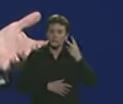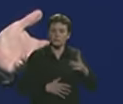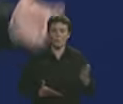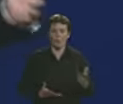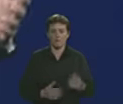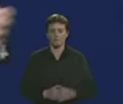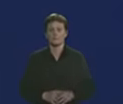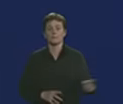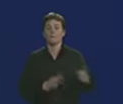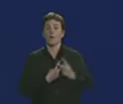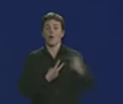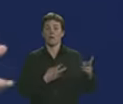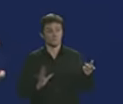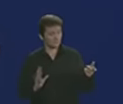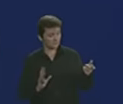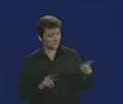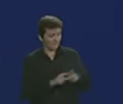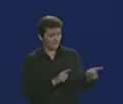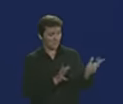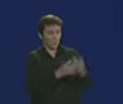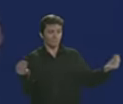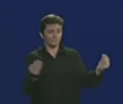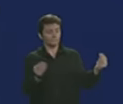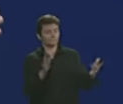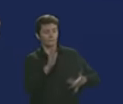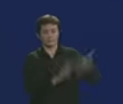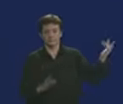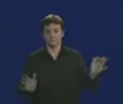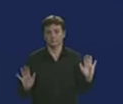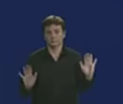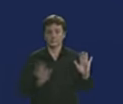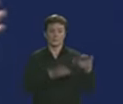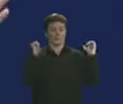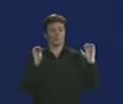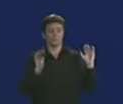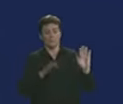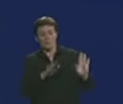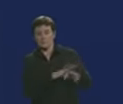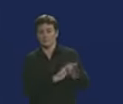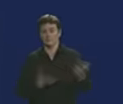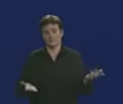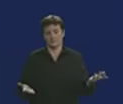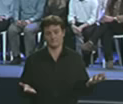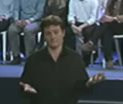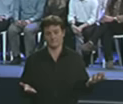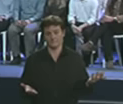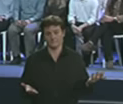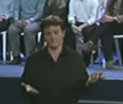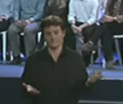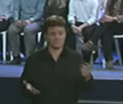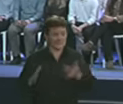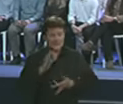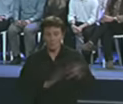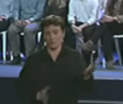face, je n'ai eu que l'esquive. Je n'ai eu que la feinte. Je n'ai eu que